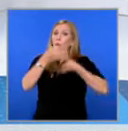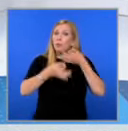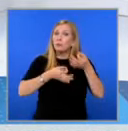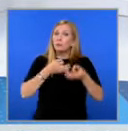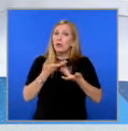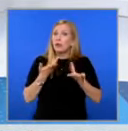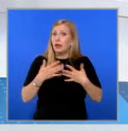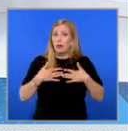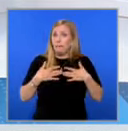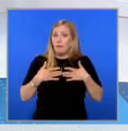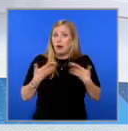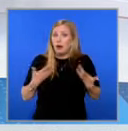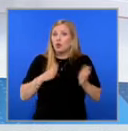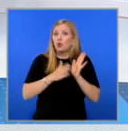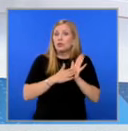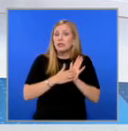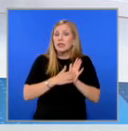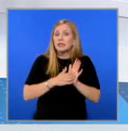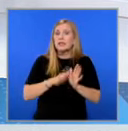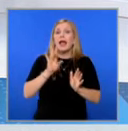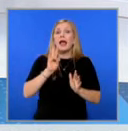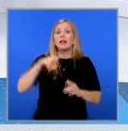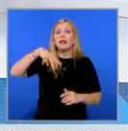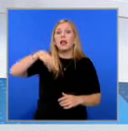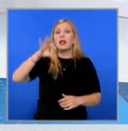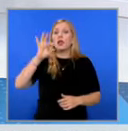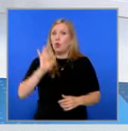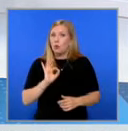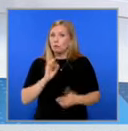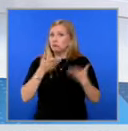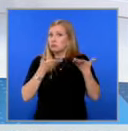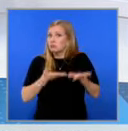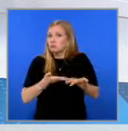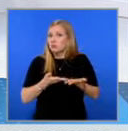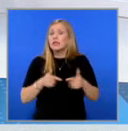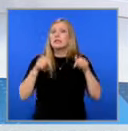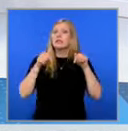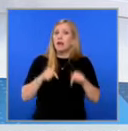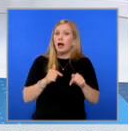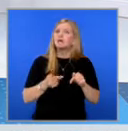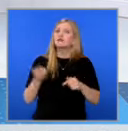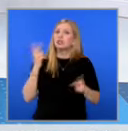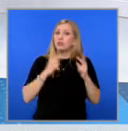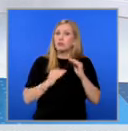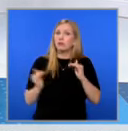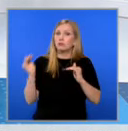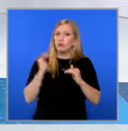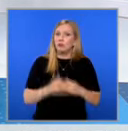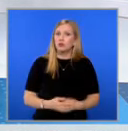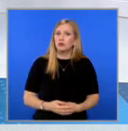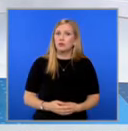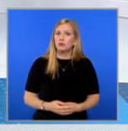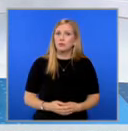имат доказателства за неидентифицирани анормални явления биляна бонева разказва за извънземните